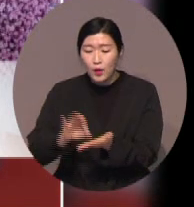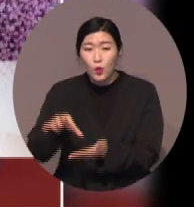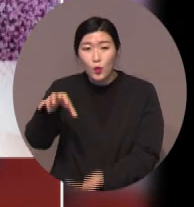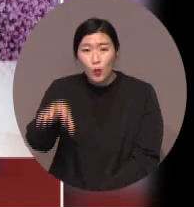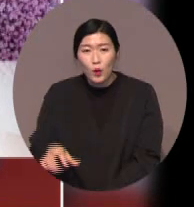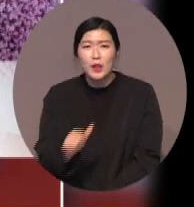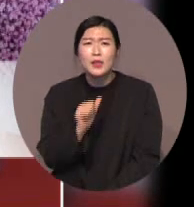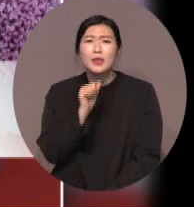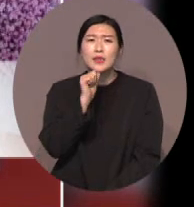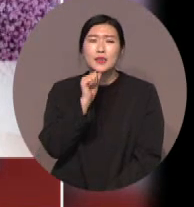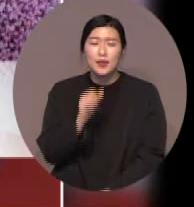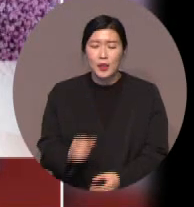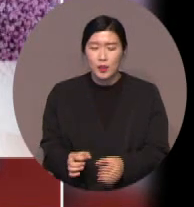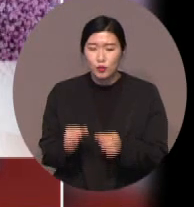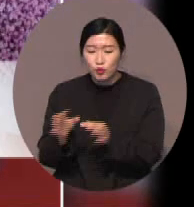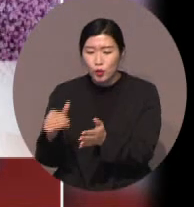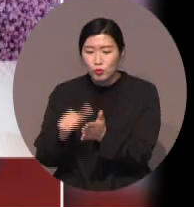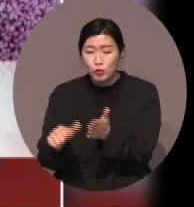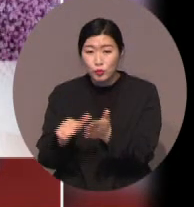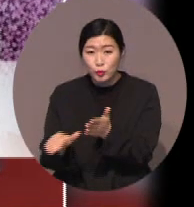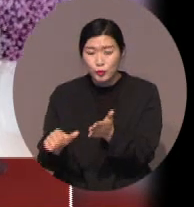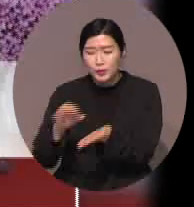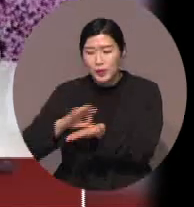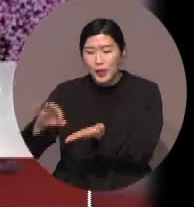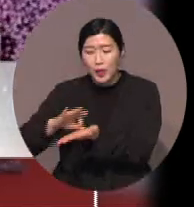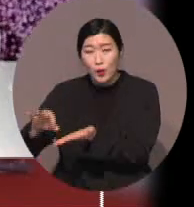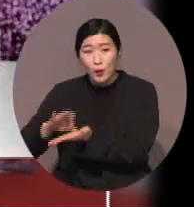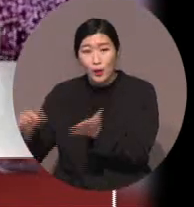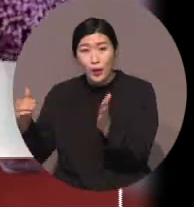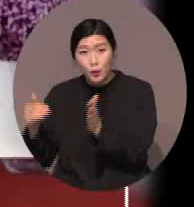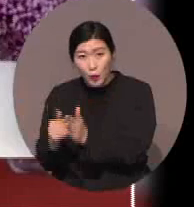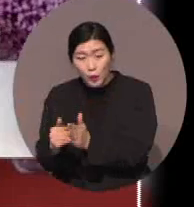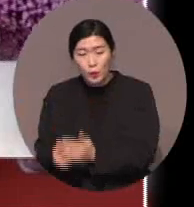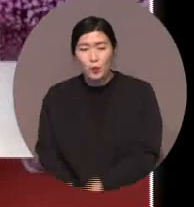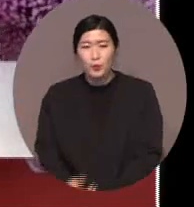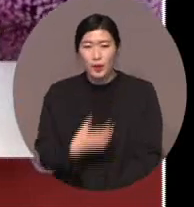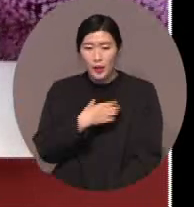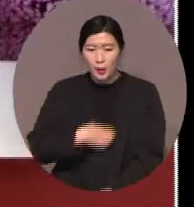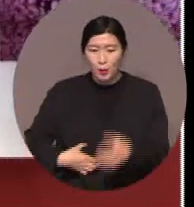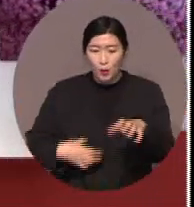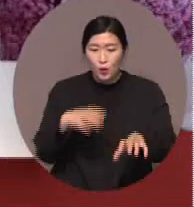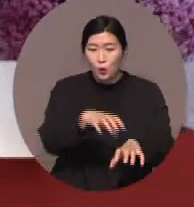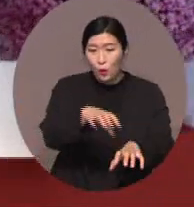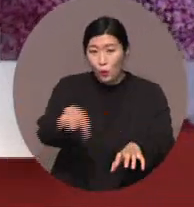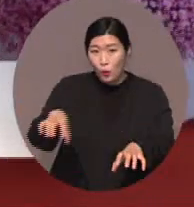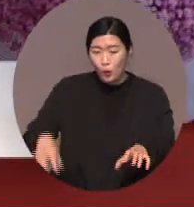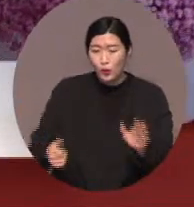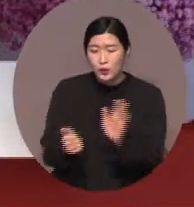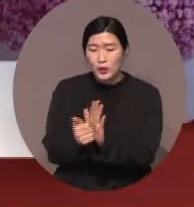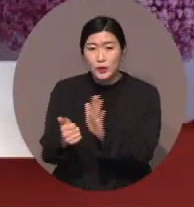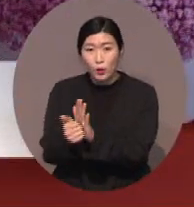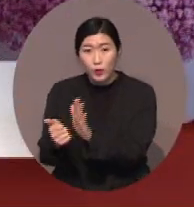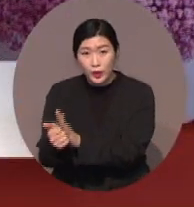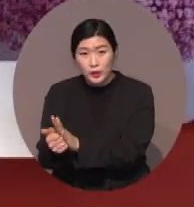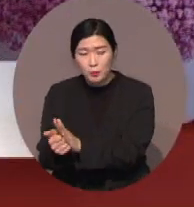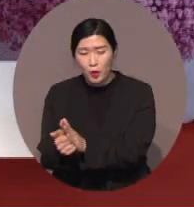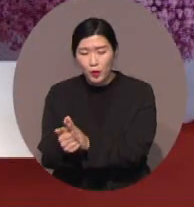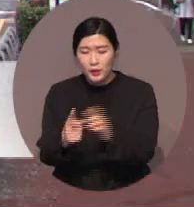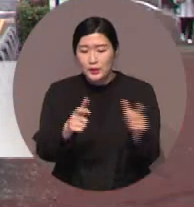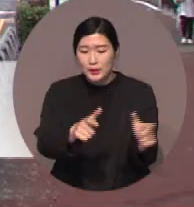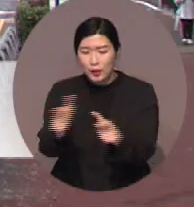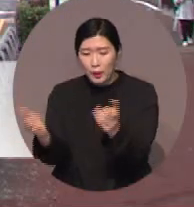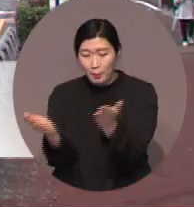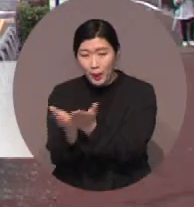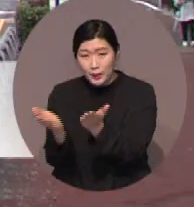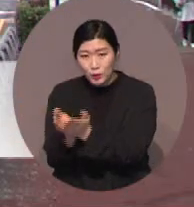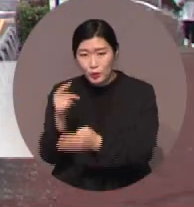취약계층과 후원 물품 지원사업 등의 수였고 읍면동 행복키움 지원단에도 투입돼 지역 맞춤형 사업과